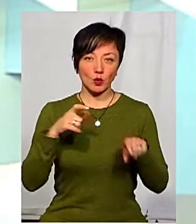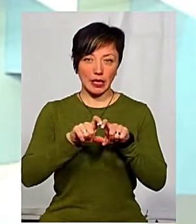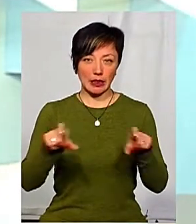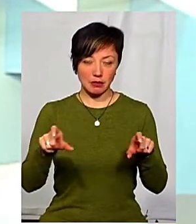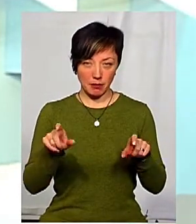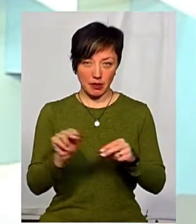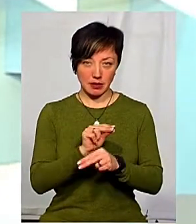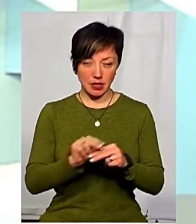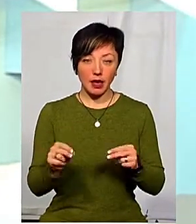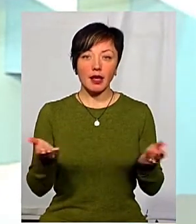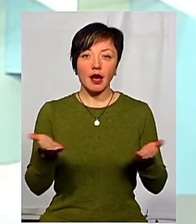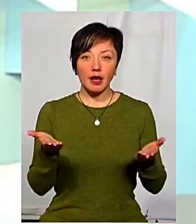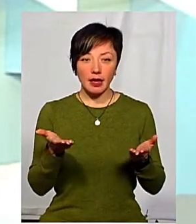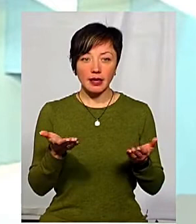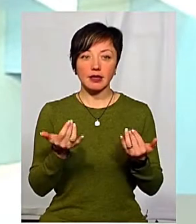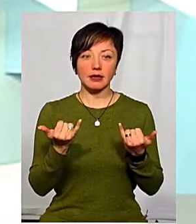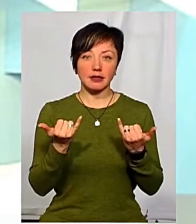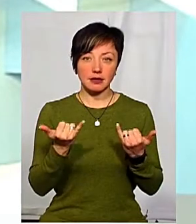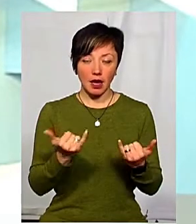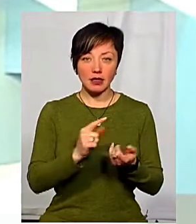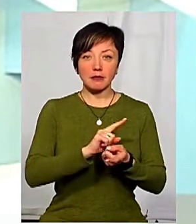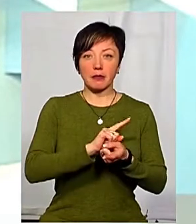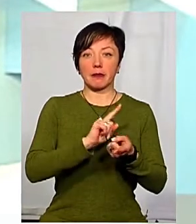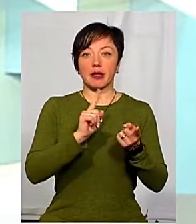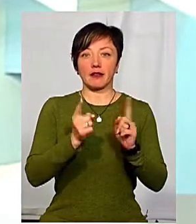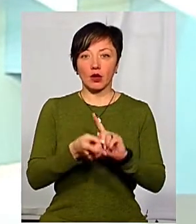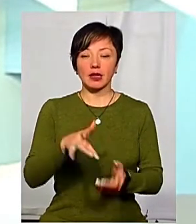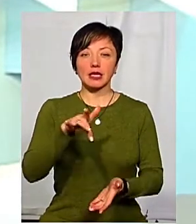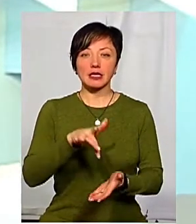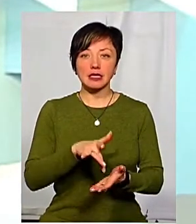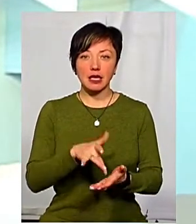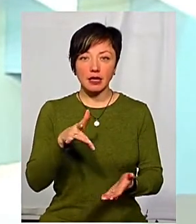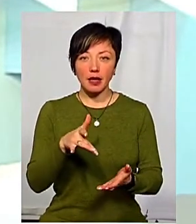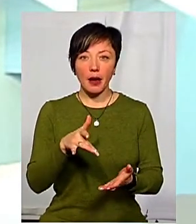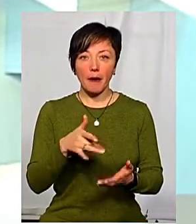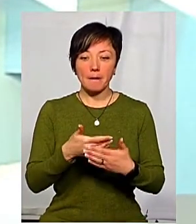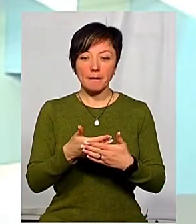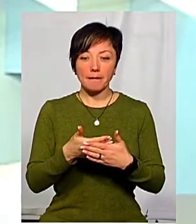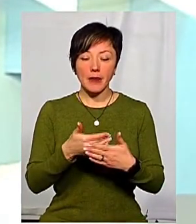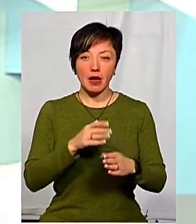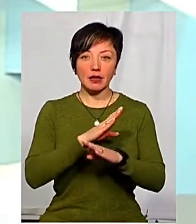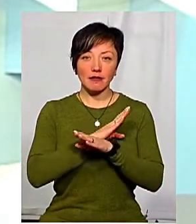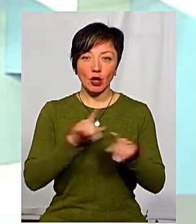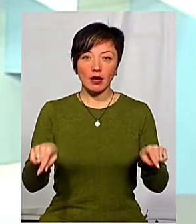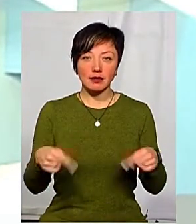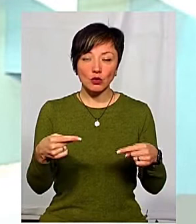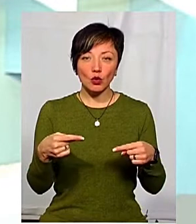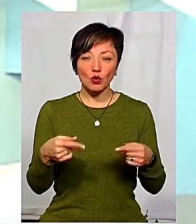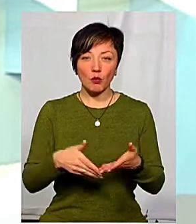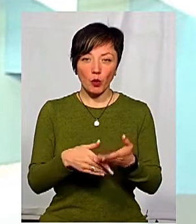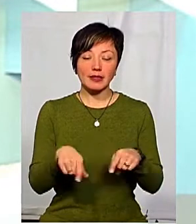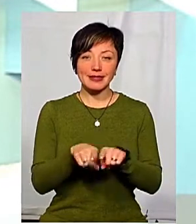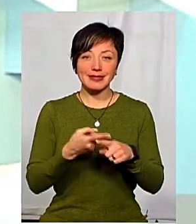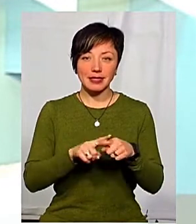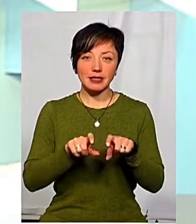диспансер, який перетворюється в місті Хмельницького на центр паліативної реабілітаційної допомоги. Цей заклад